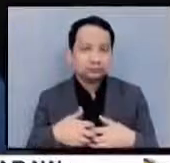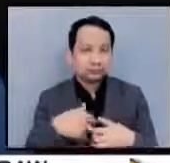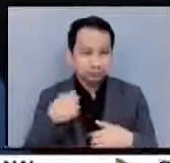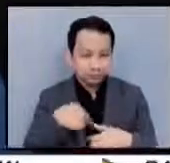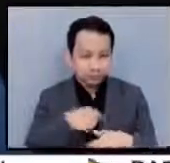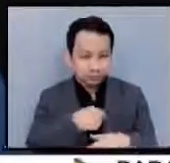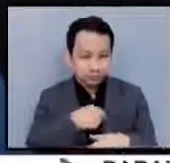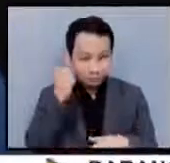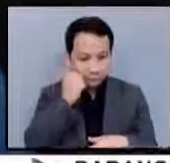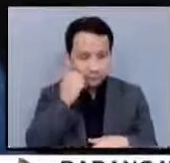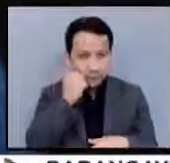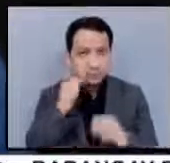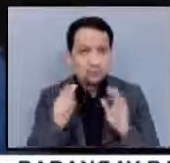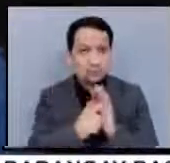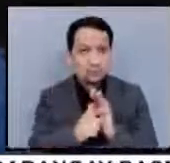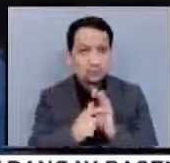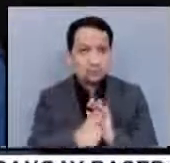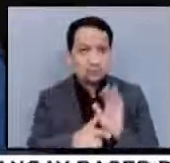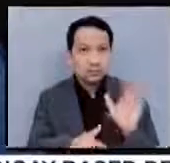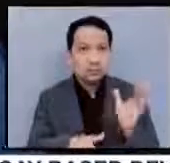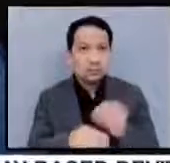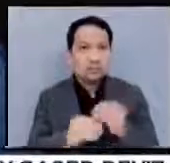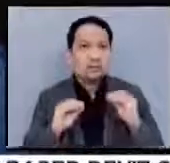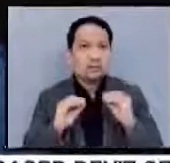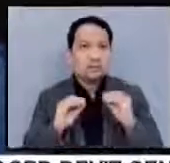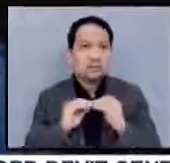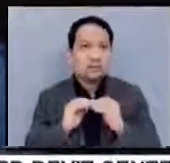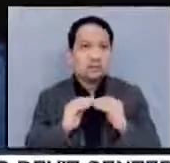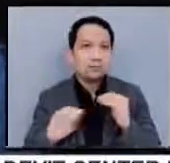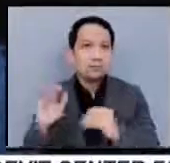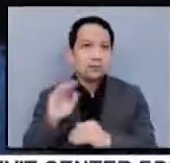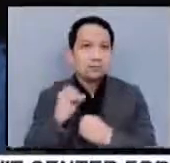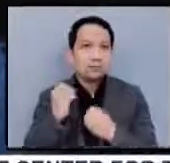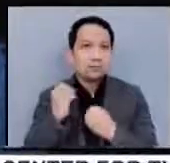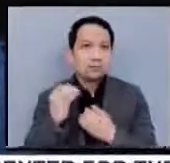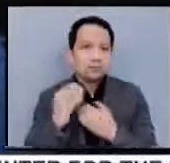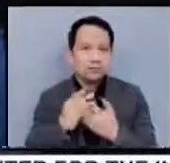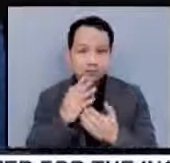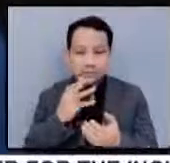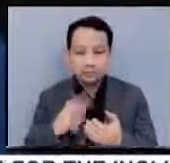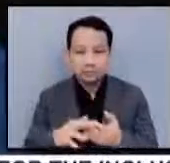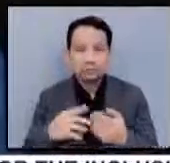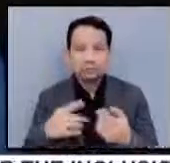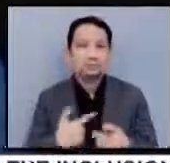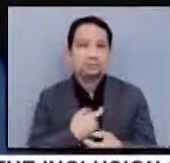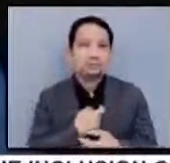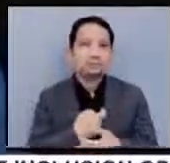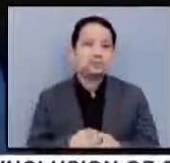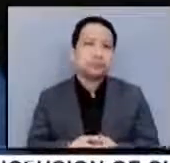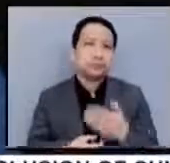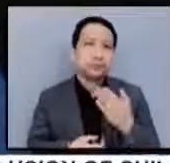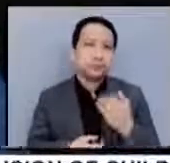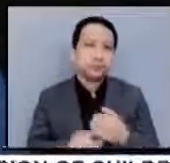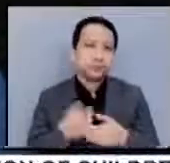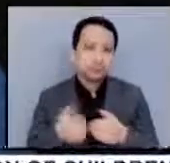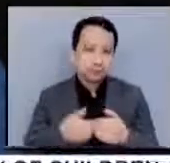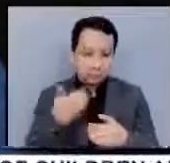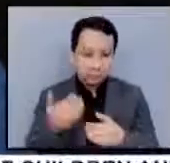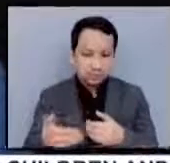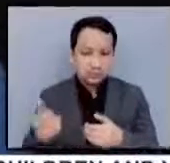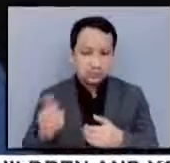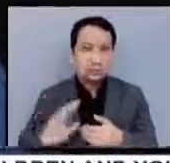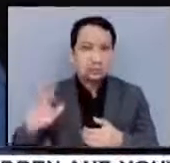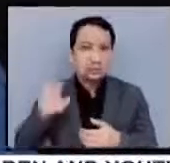binawal, pinagbawal natin to, lalong dadami at lalala yung mga nasasaktan. Kasi galing na tayo dun sa dating pinagbawal